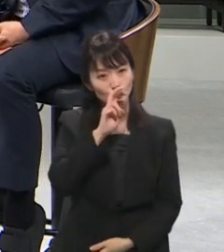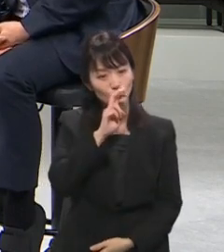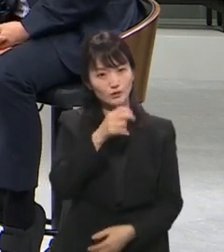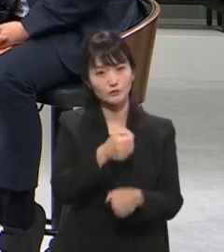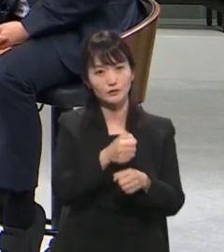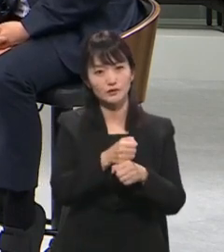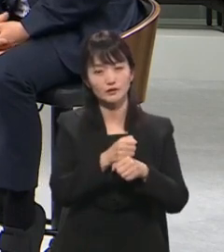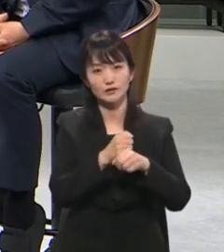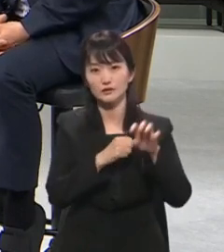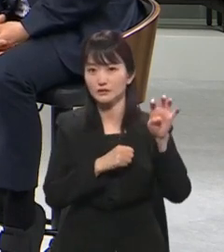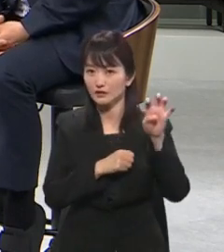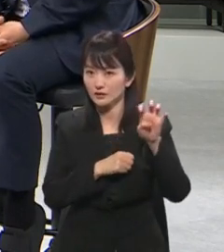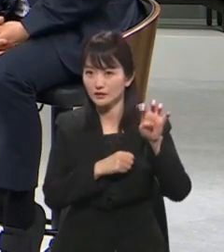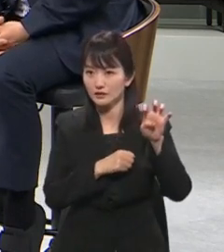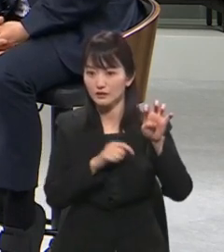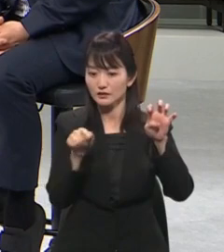중에